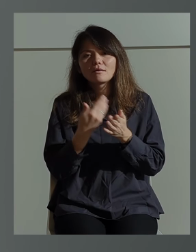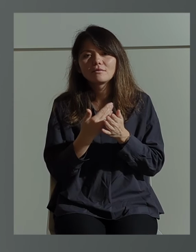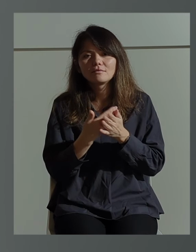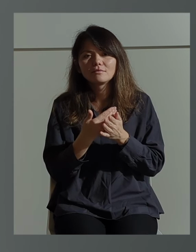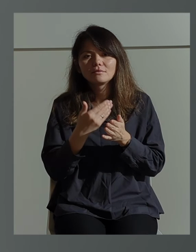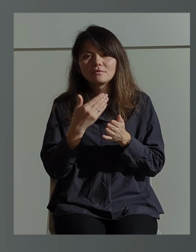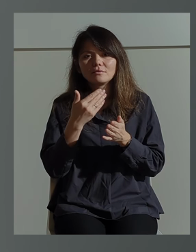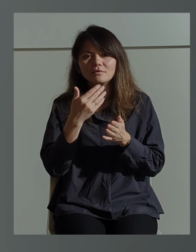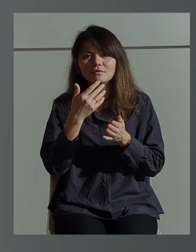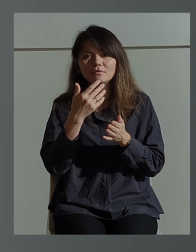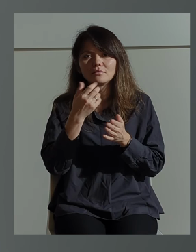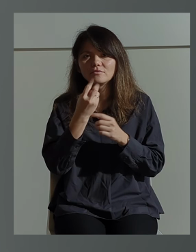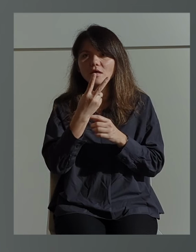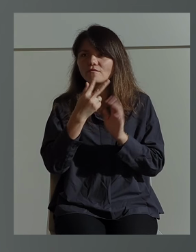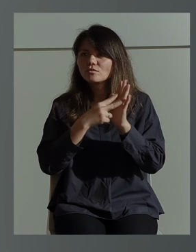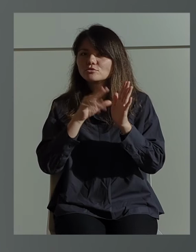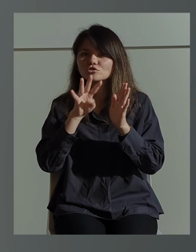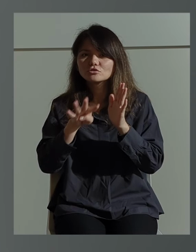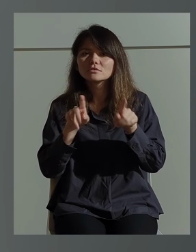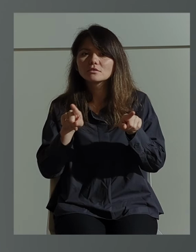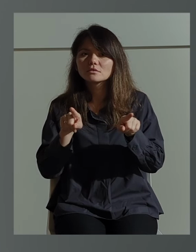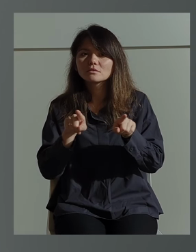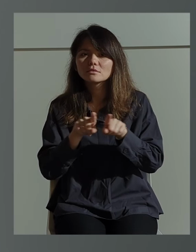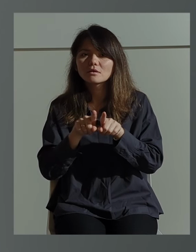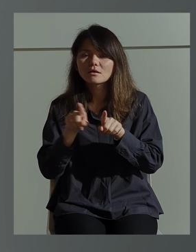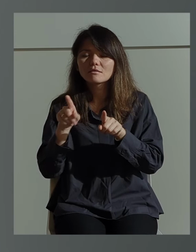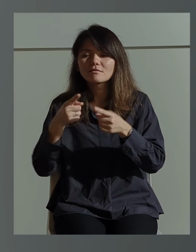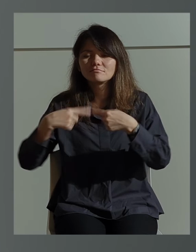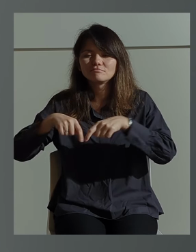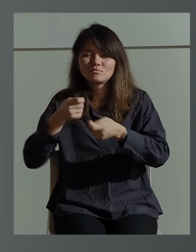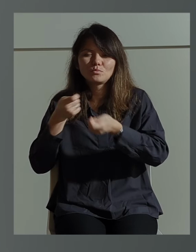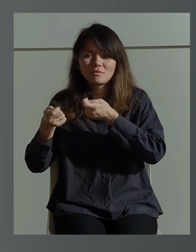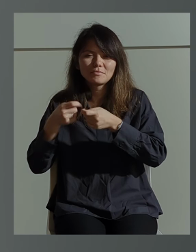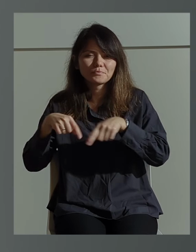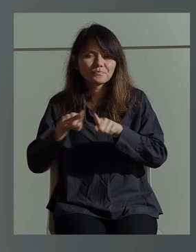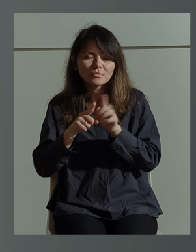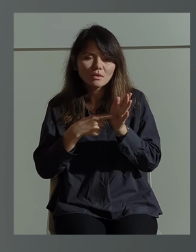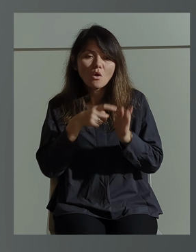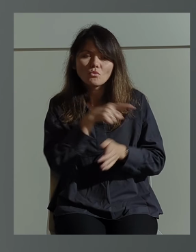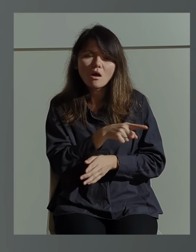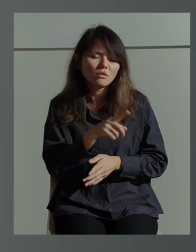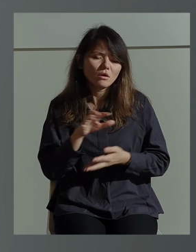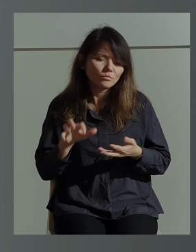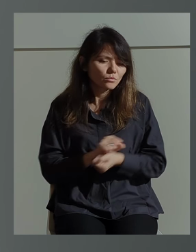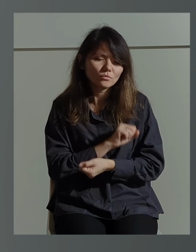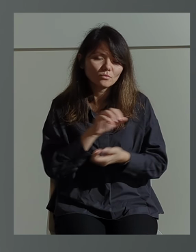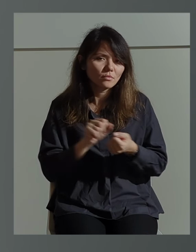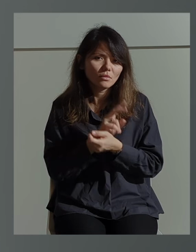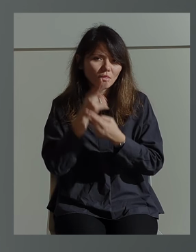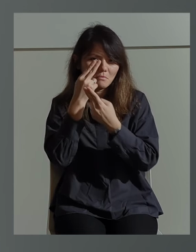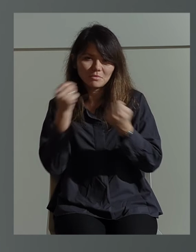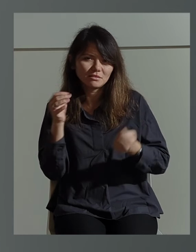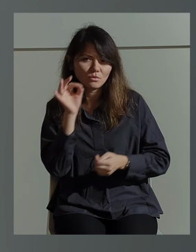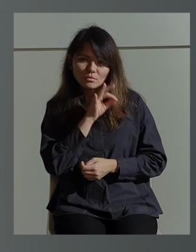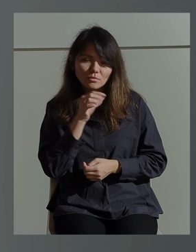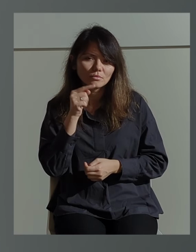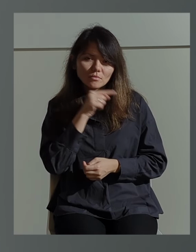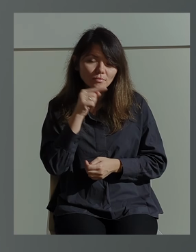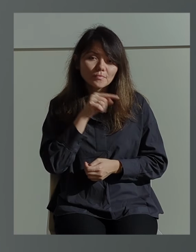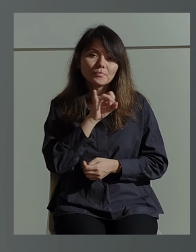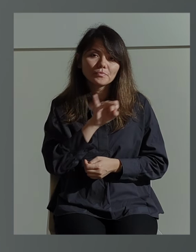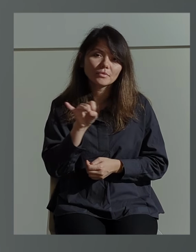1984 ору так работала машинерия Однако несмотря ни на что она не признавалась и в общем Несмотря